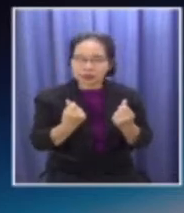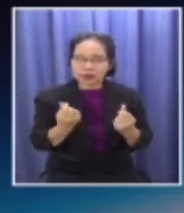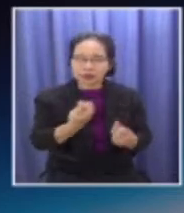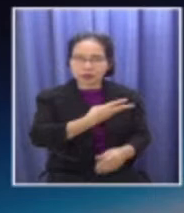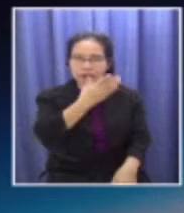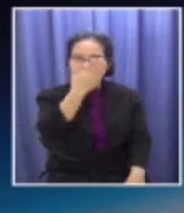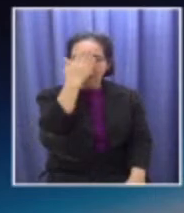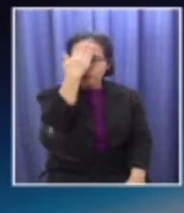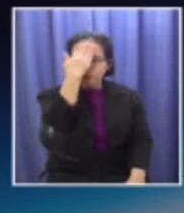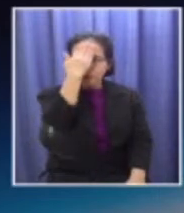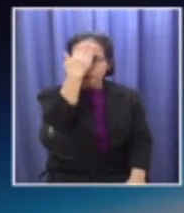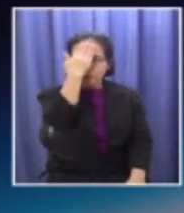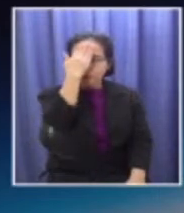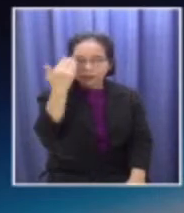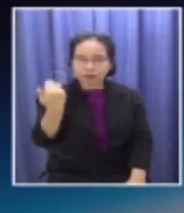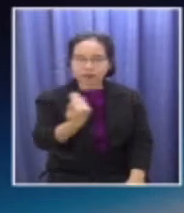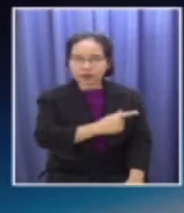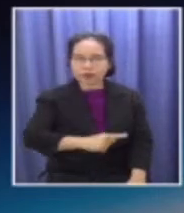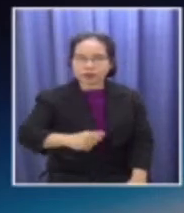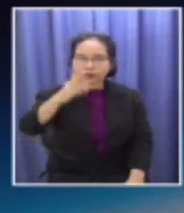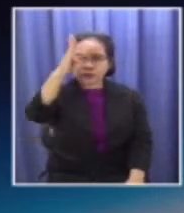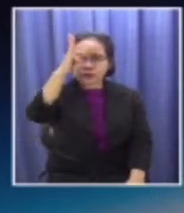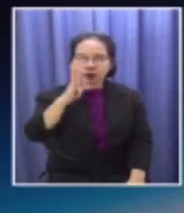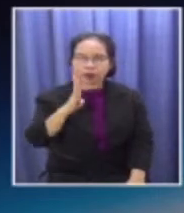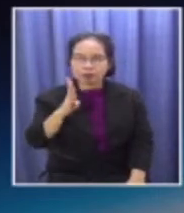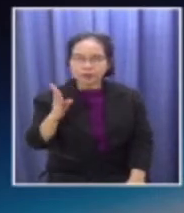ɛtɛɛtɛɛ wiase nyinaa nti.